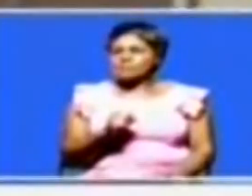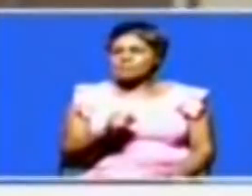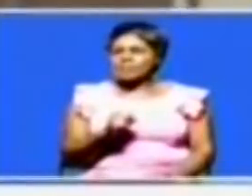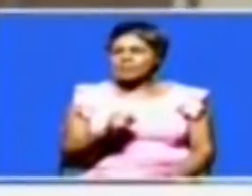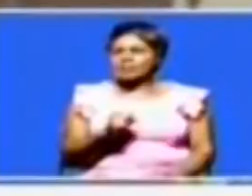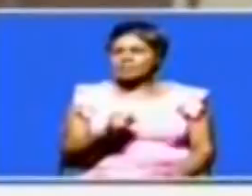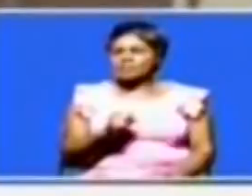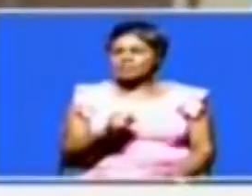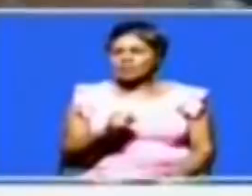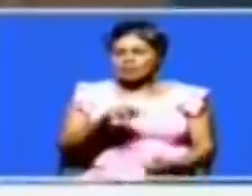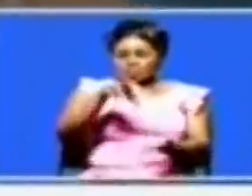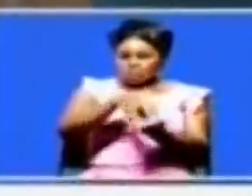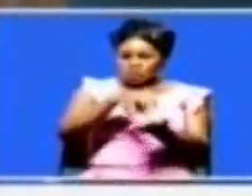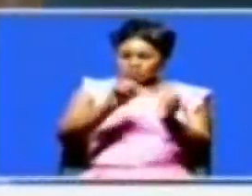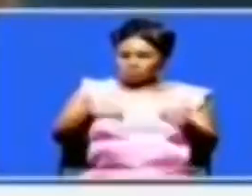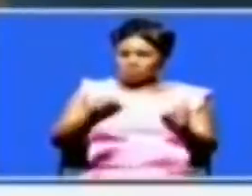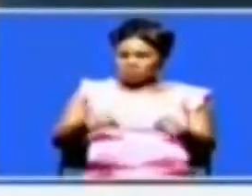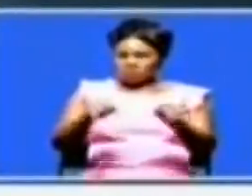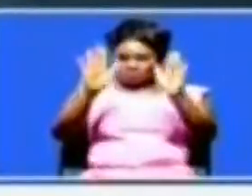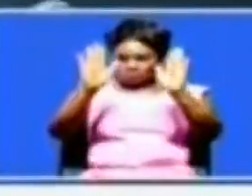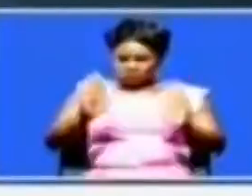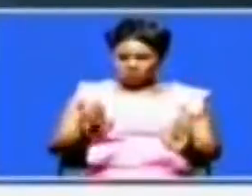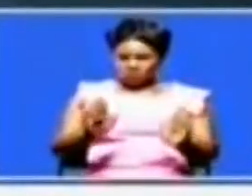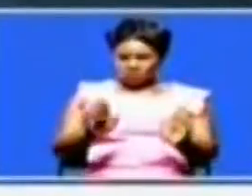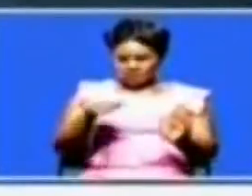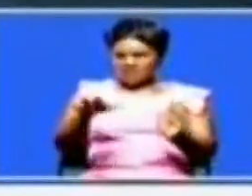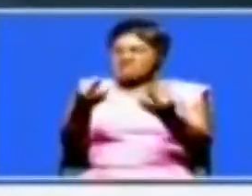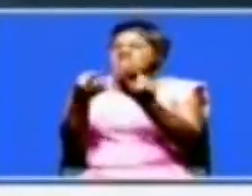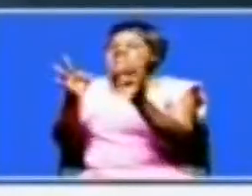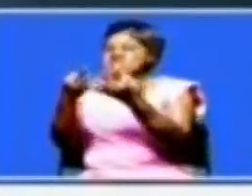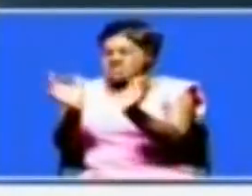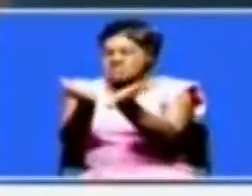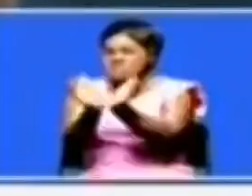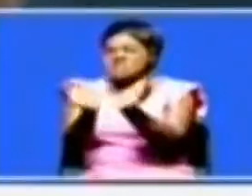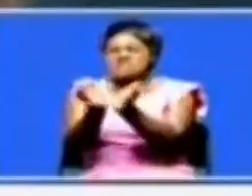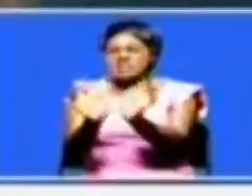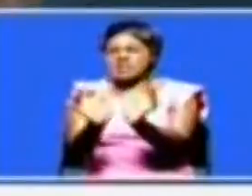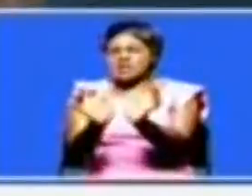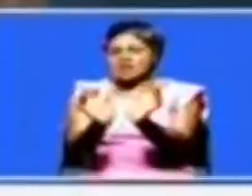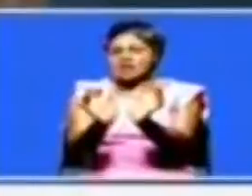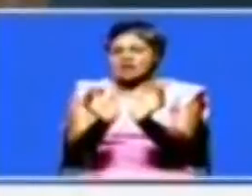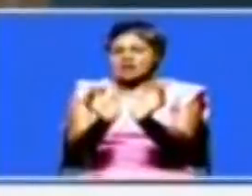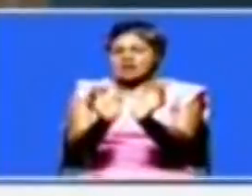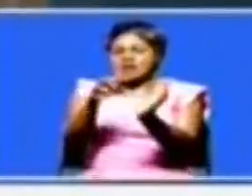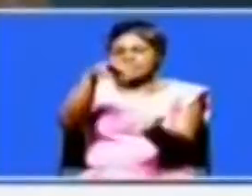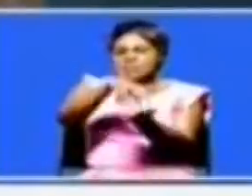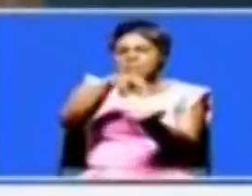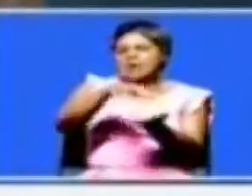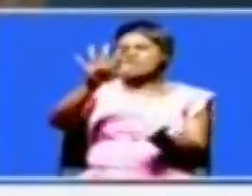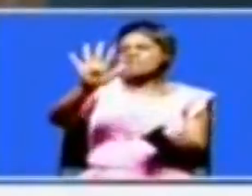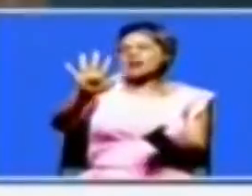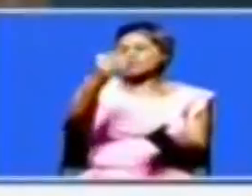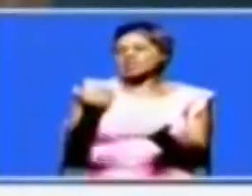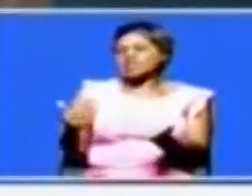Okay. Would you be in a position to dispute what I'm telling you, that she was acquitted under 210 on the 5 counts of stealing